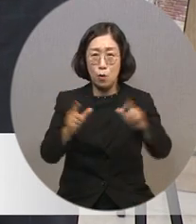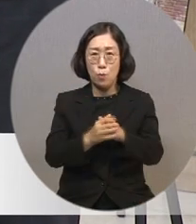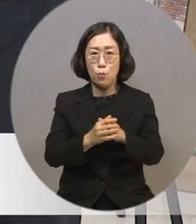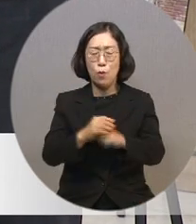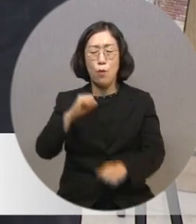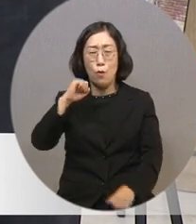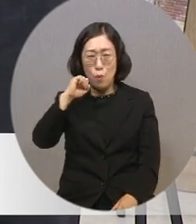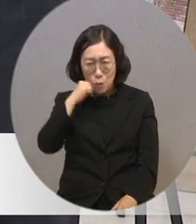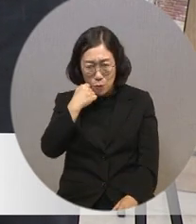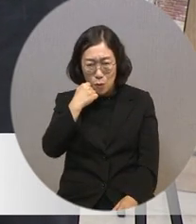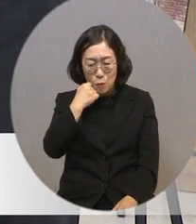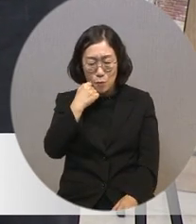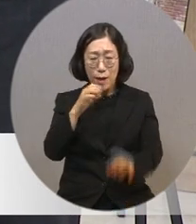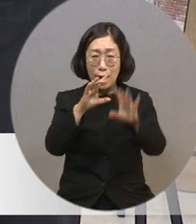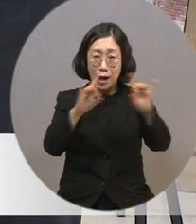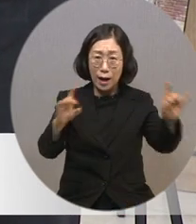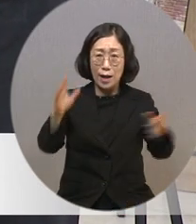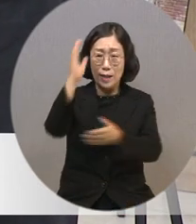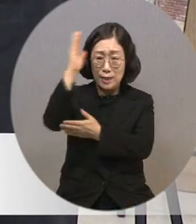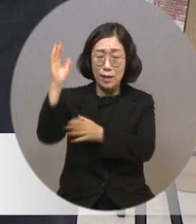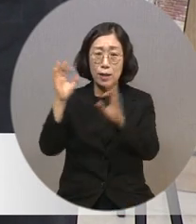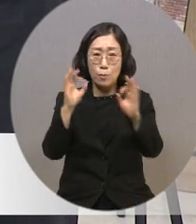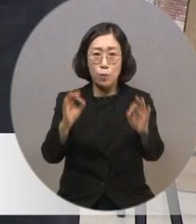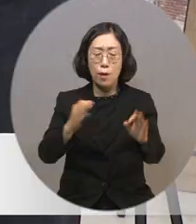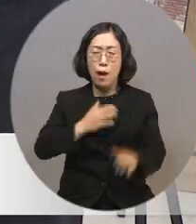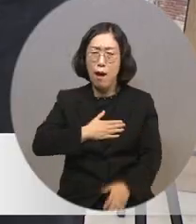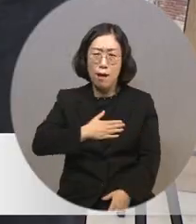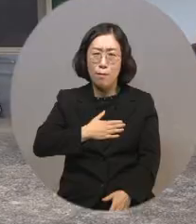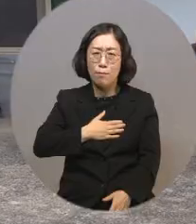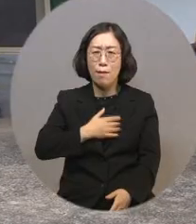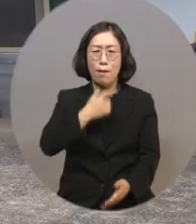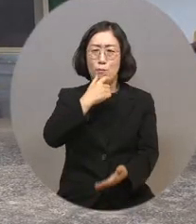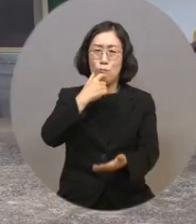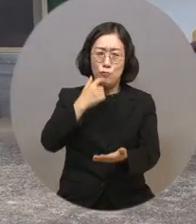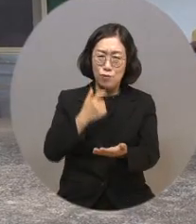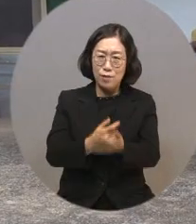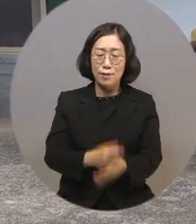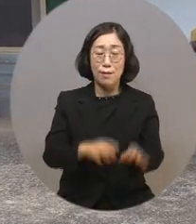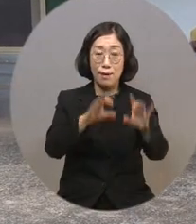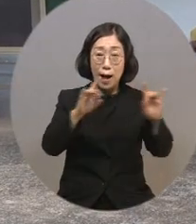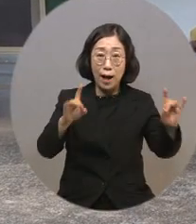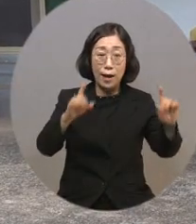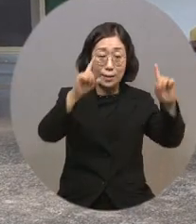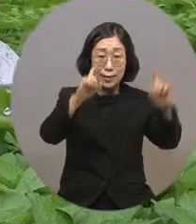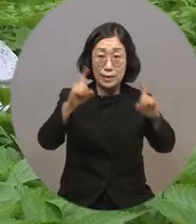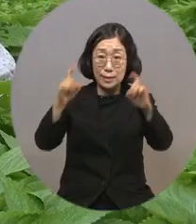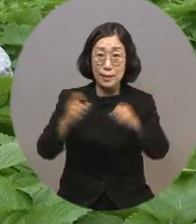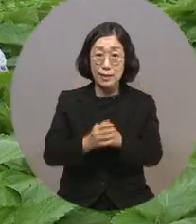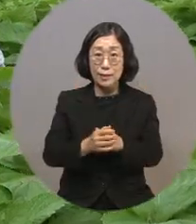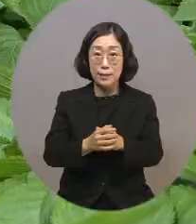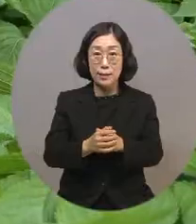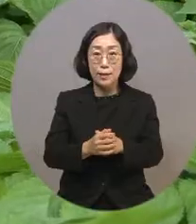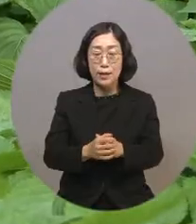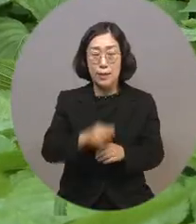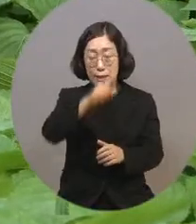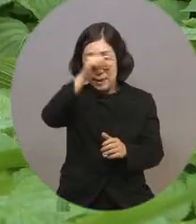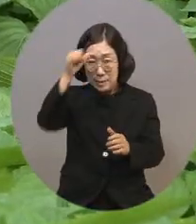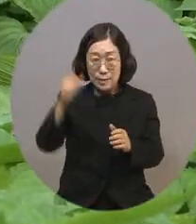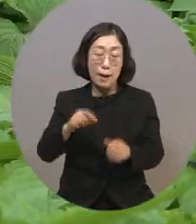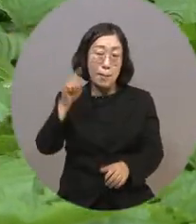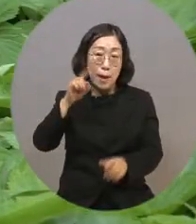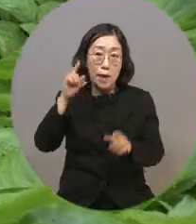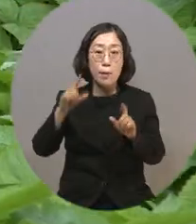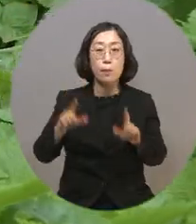역경 사연이 있으니까 가슴이 뭉클해갖고 말이 안 나옵니다. 각각의 작품은 어르신 한 분 한 분의 일상적인